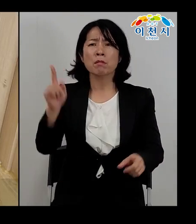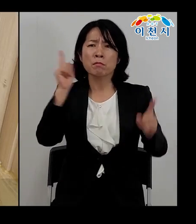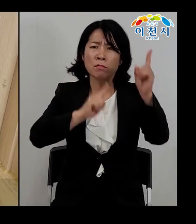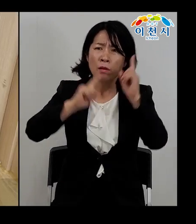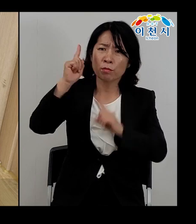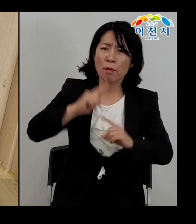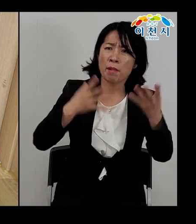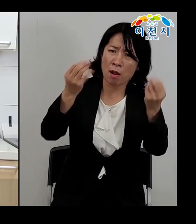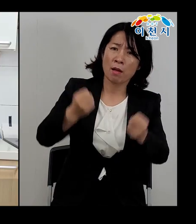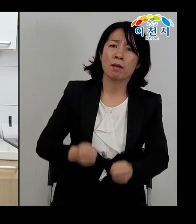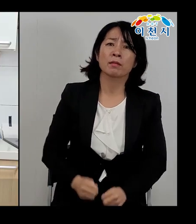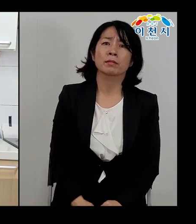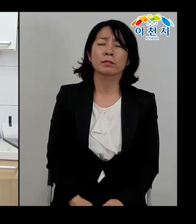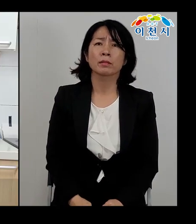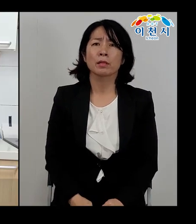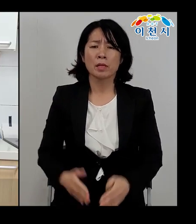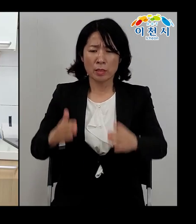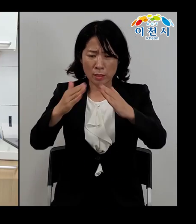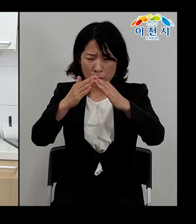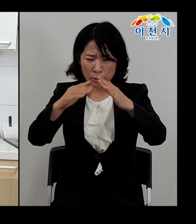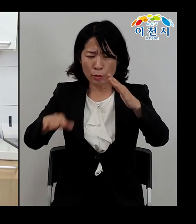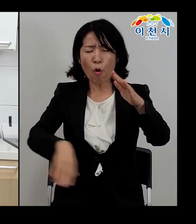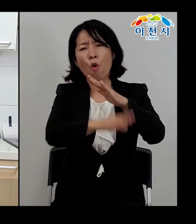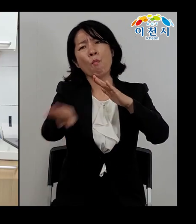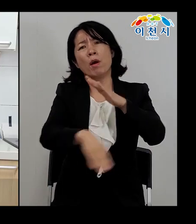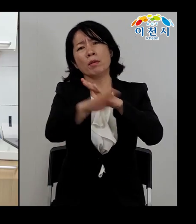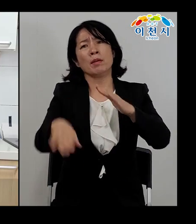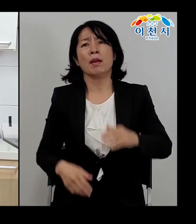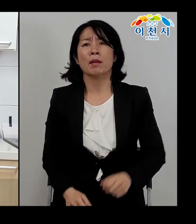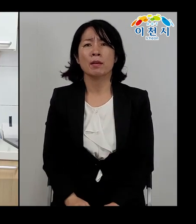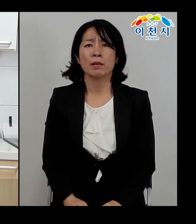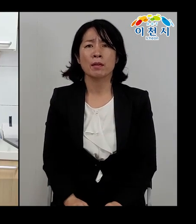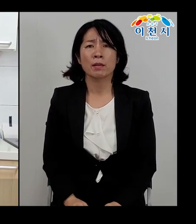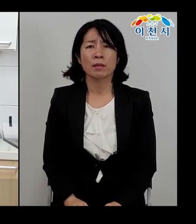다 긁혀놨어. 집이 완전히 엉망이라고요.